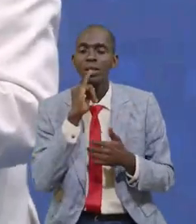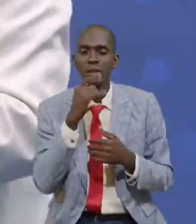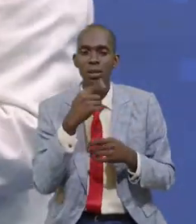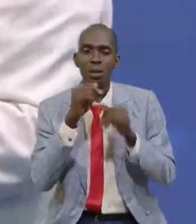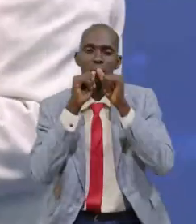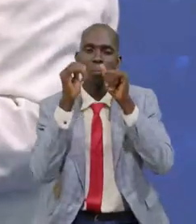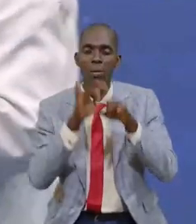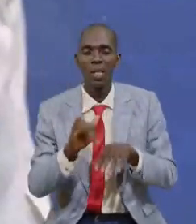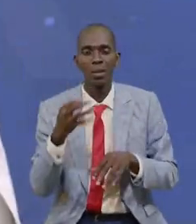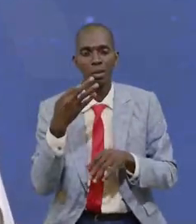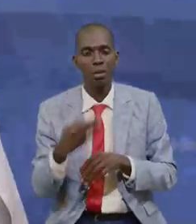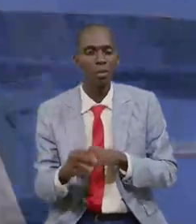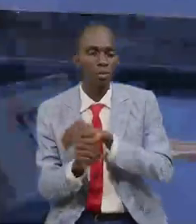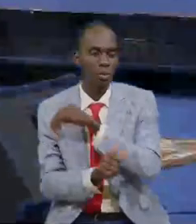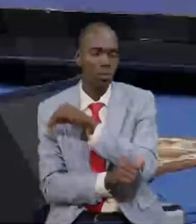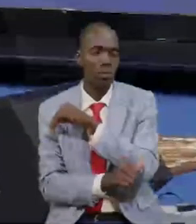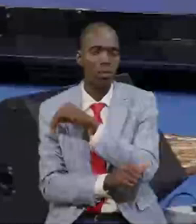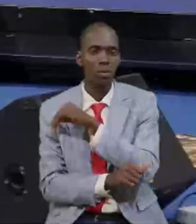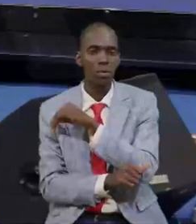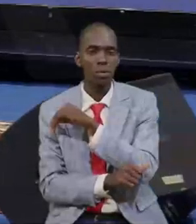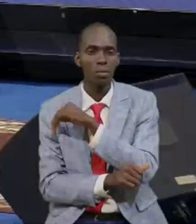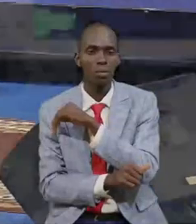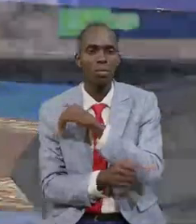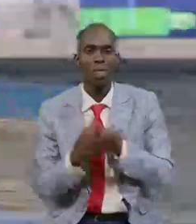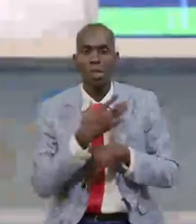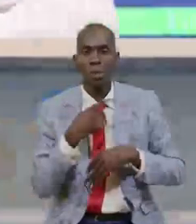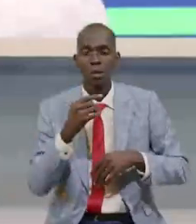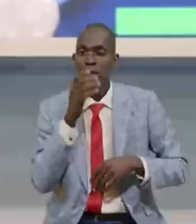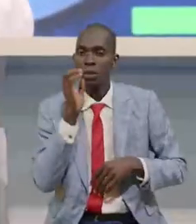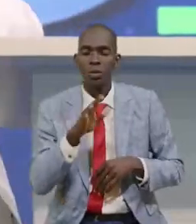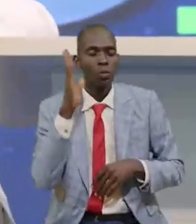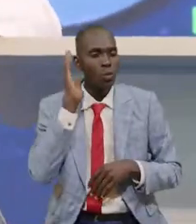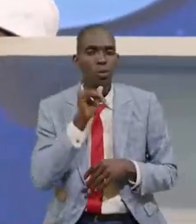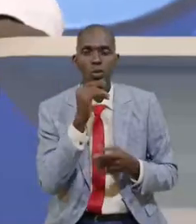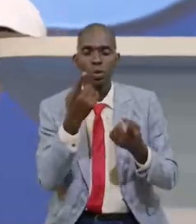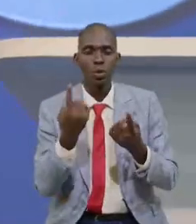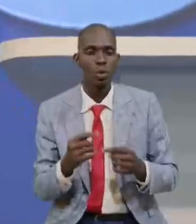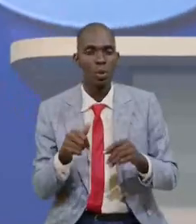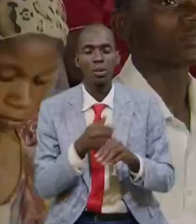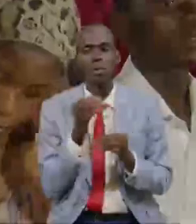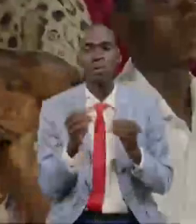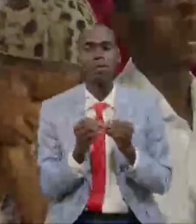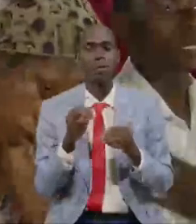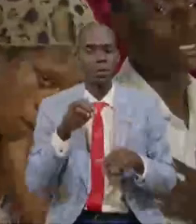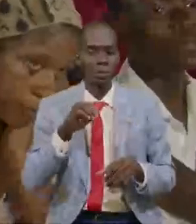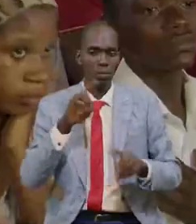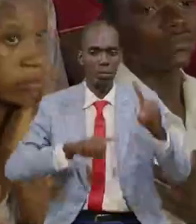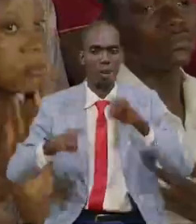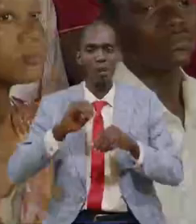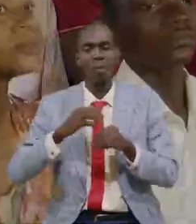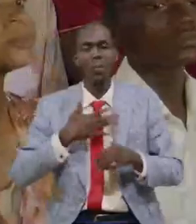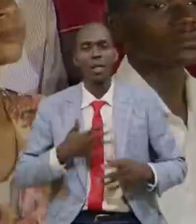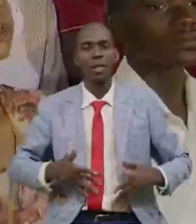bénédiction d'Abraham. La malédiction ne viendra plus sur vous, ne viendra plus sur ma